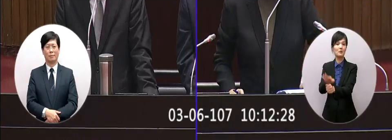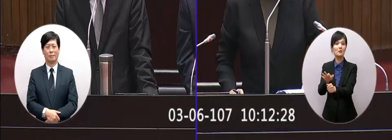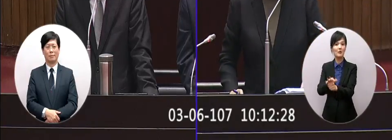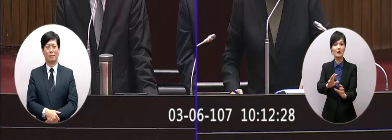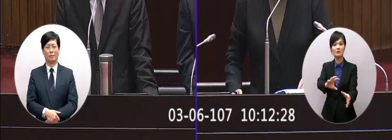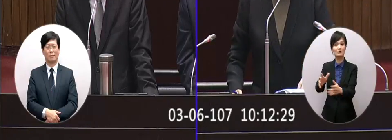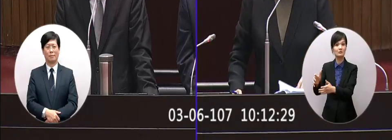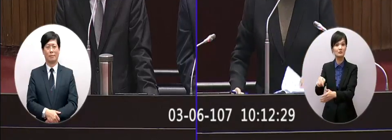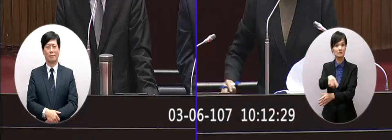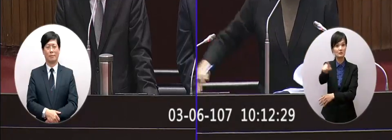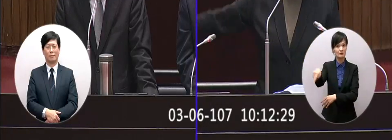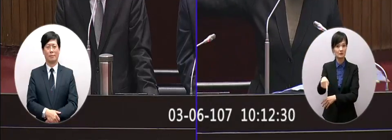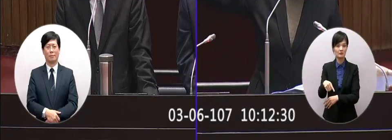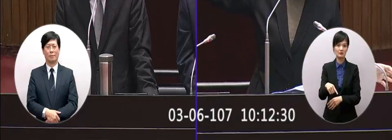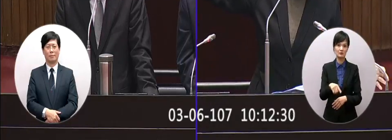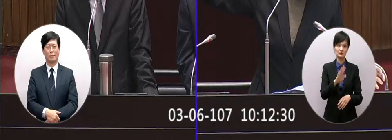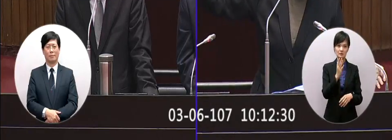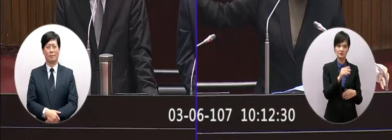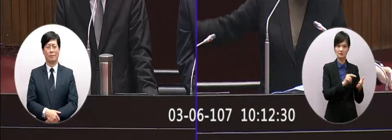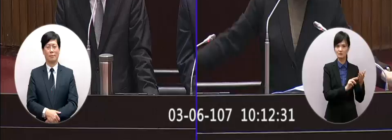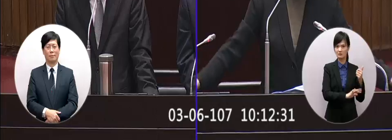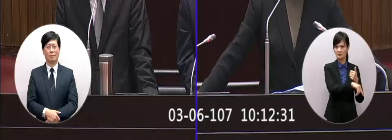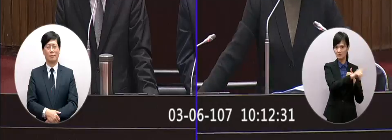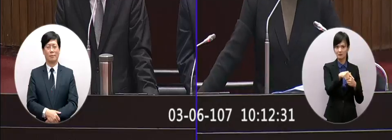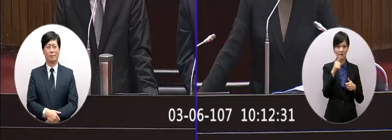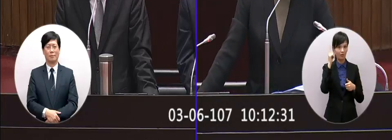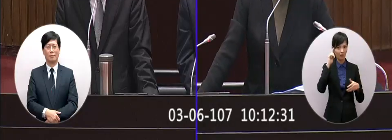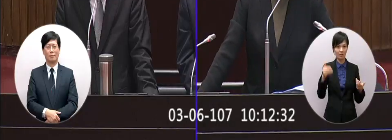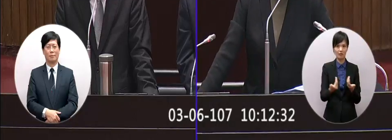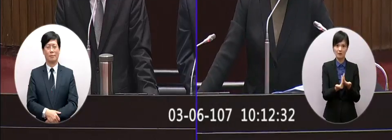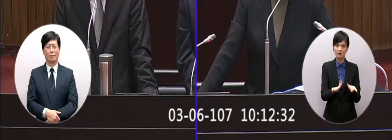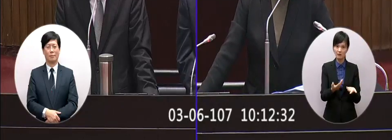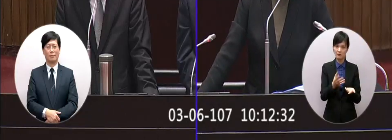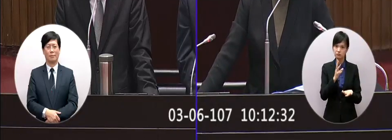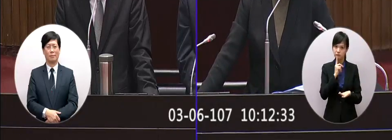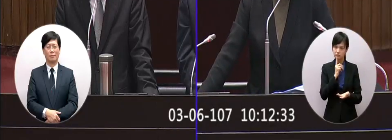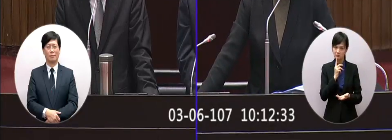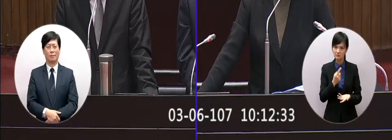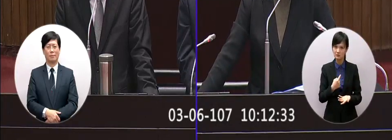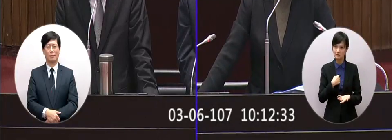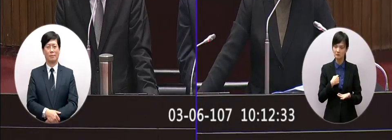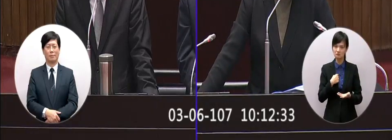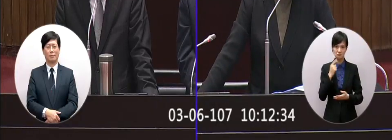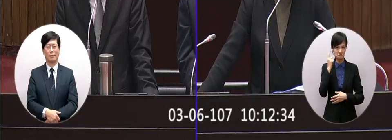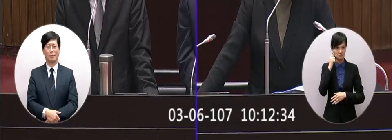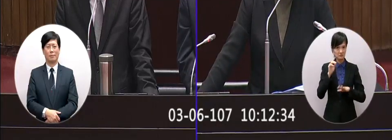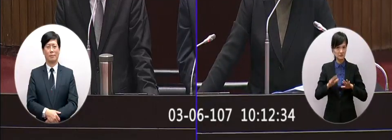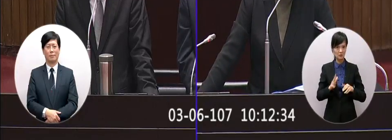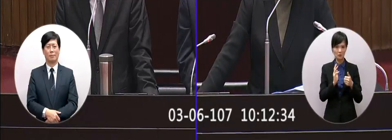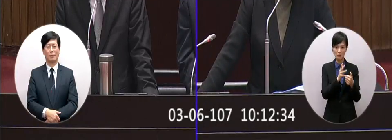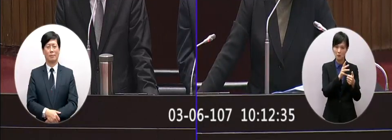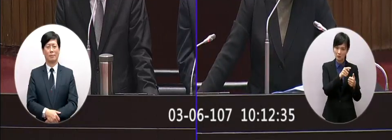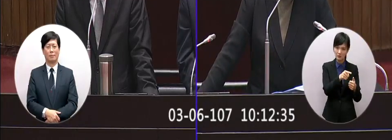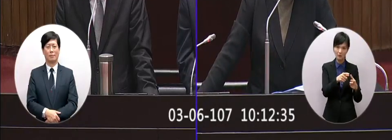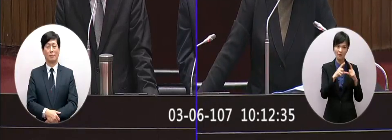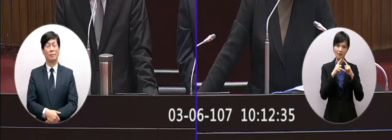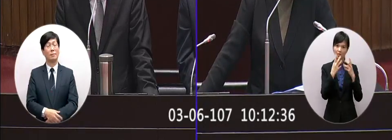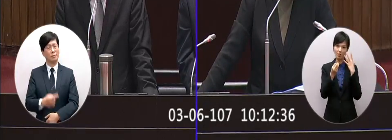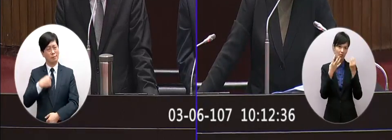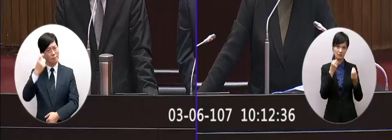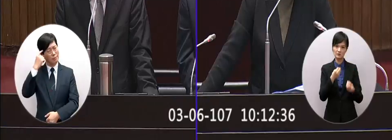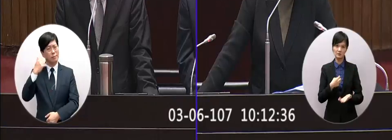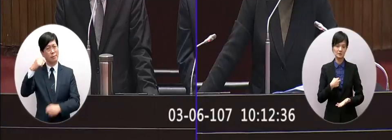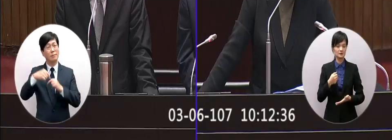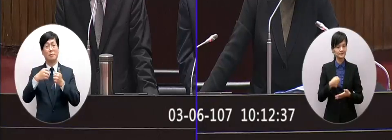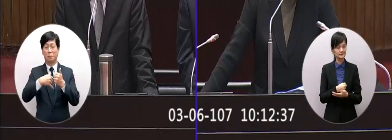援我们。我不知道在说什么。好，院长，我觉得我今天的质询哈，还是没有让这个黑洞阳光。 我想